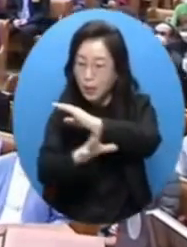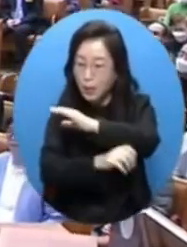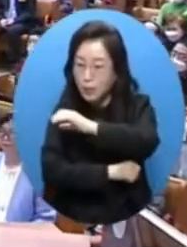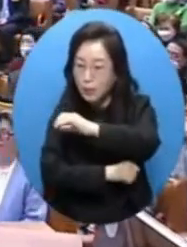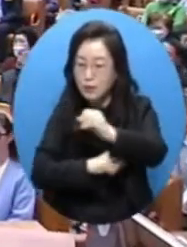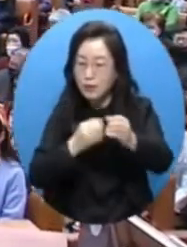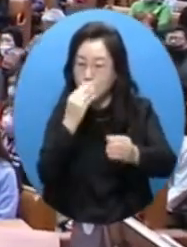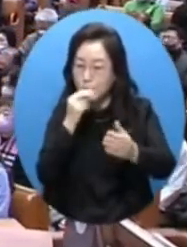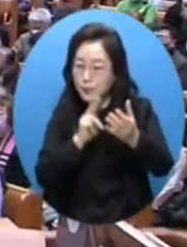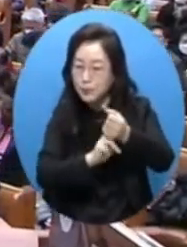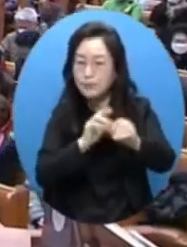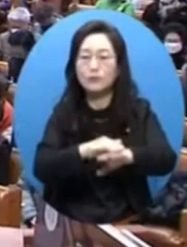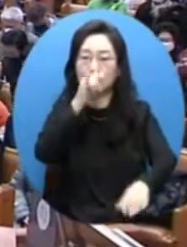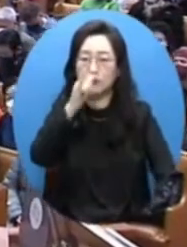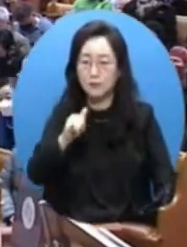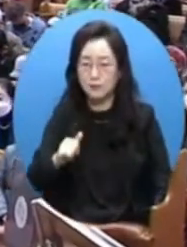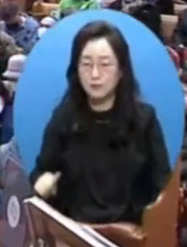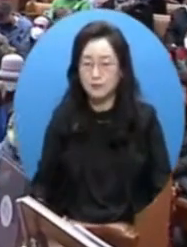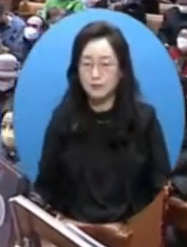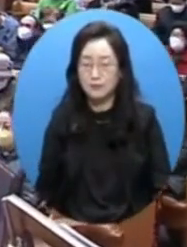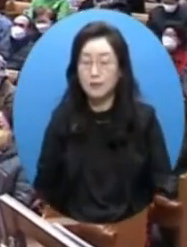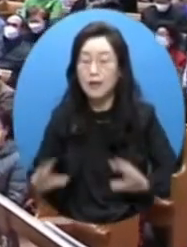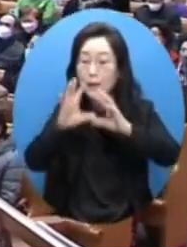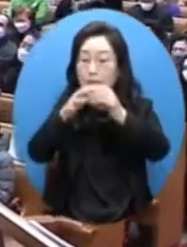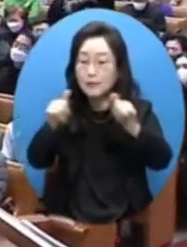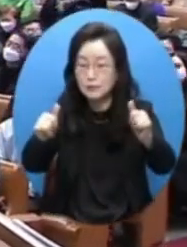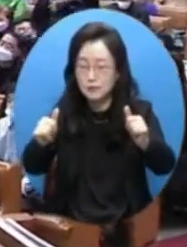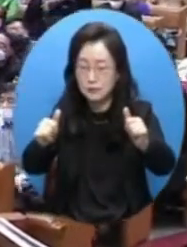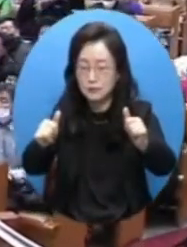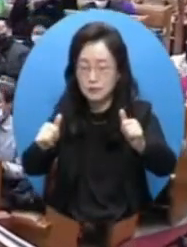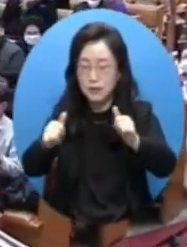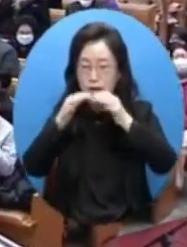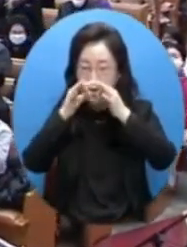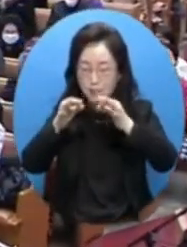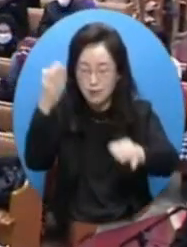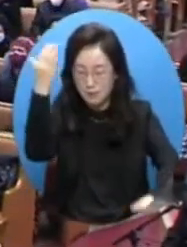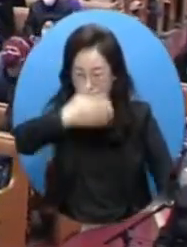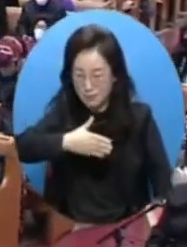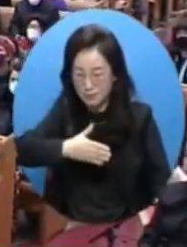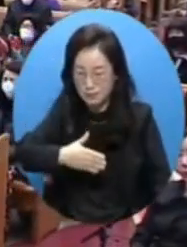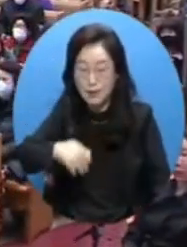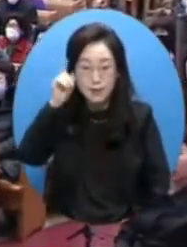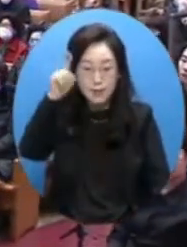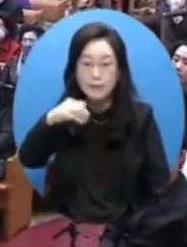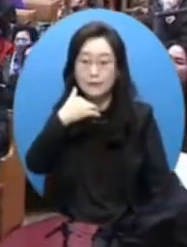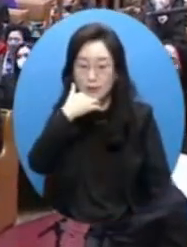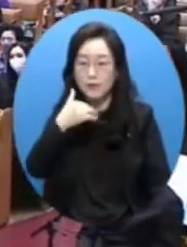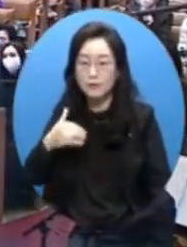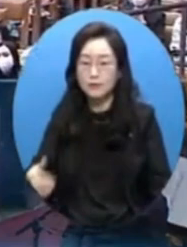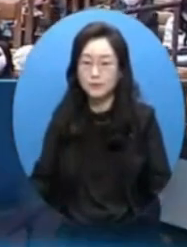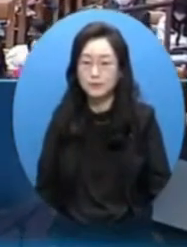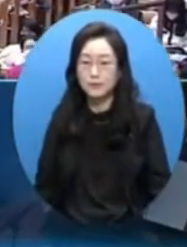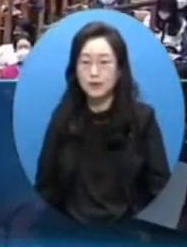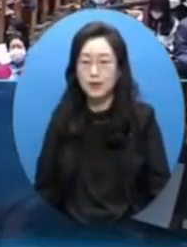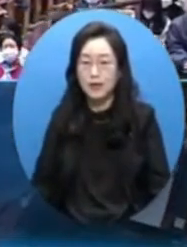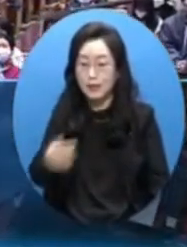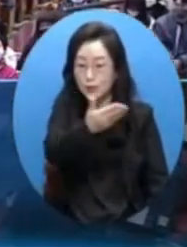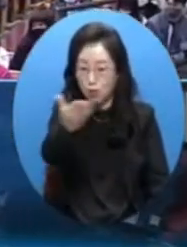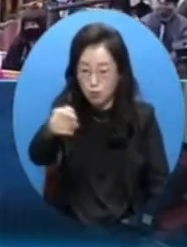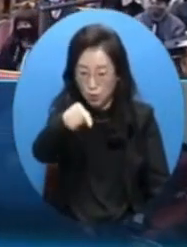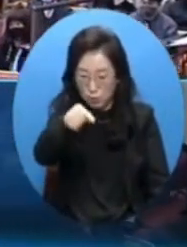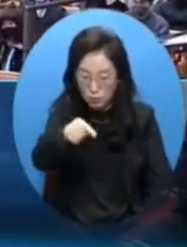감춰 놓은 자가 있다 그래서 이제 백성들을 다 정결하게 하고 내일을 기다리라고 말씀합니다 13절입니다 너는